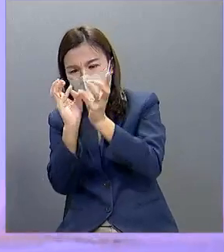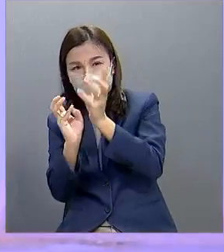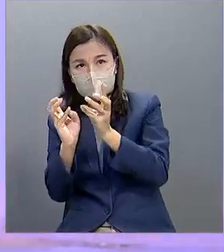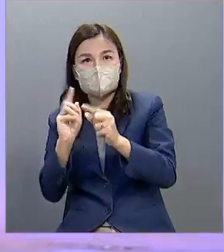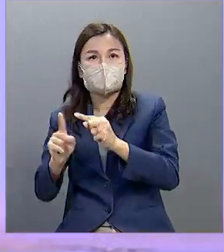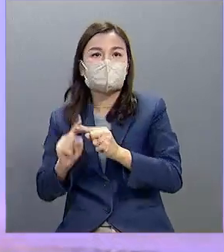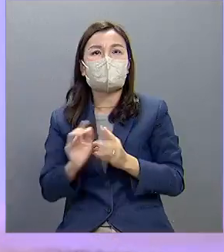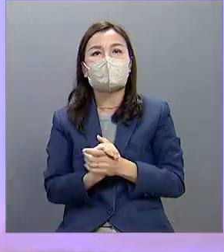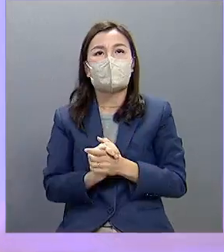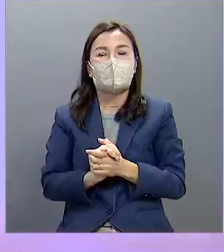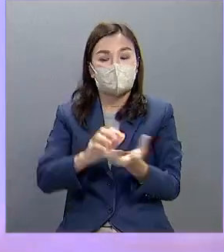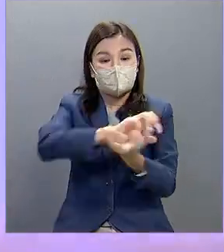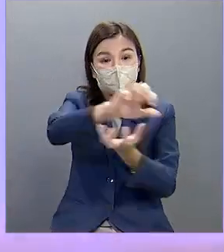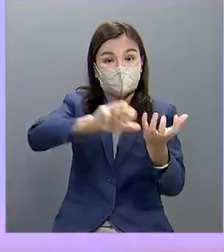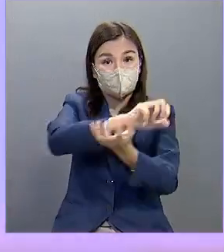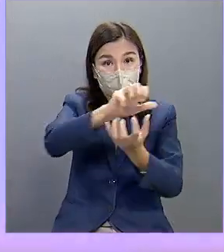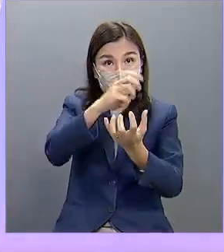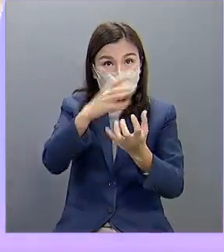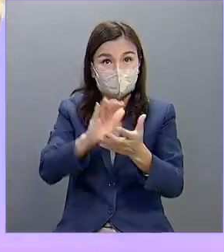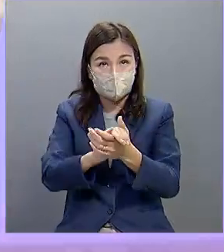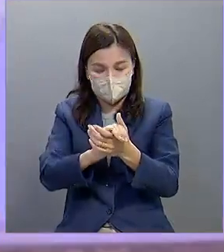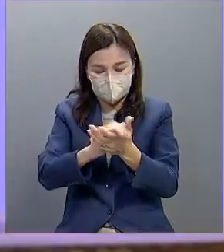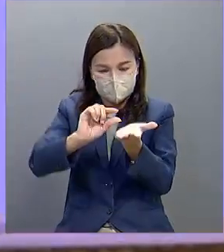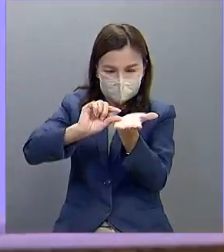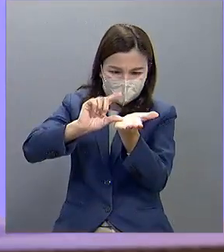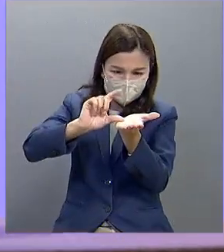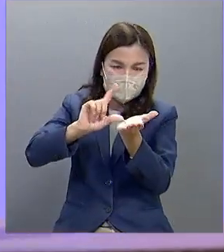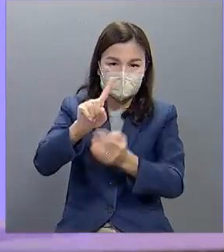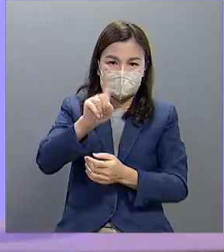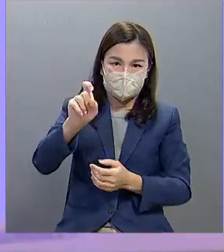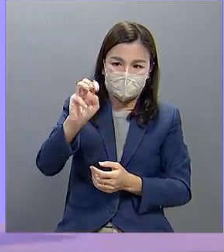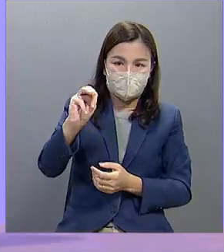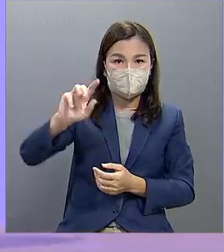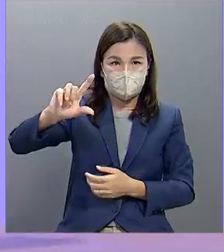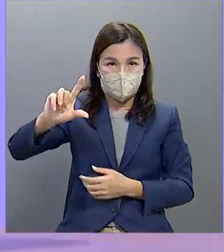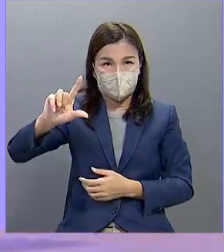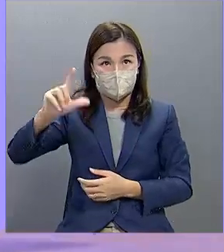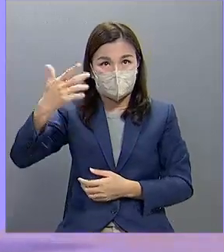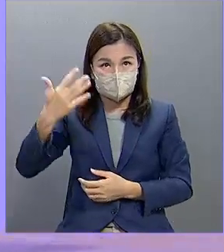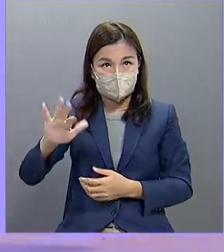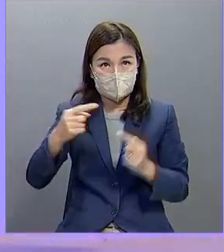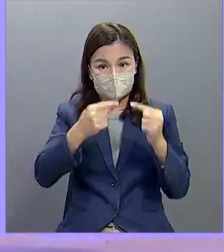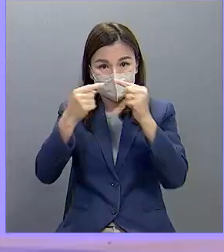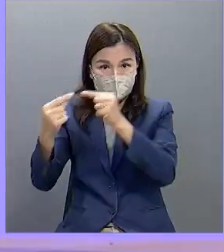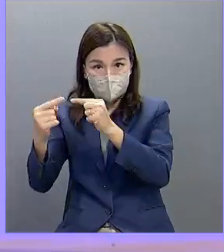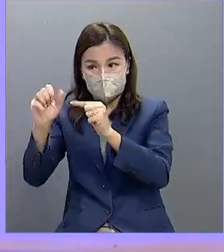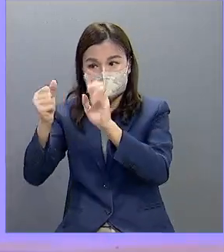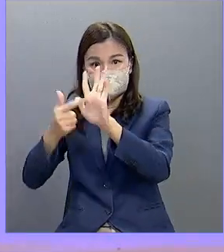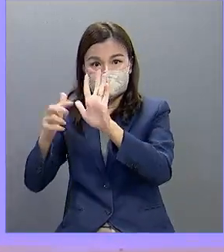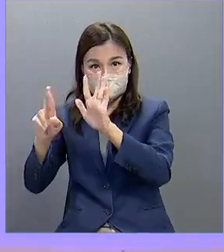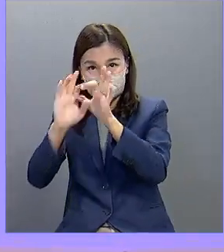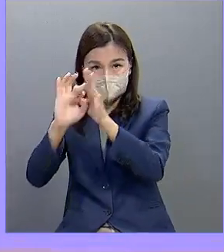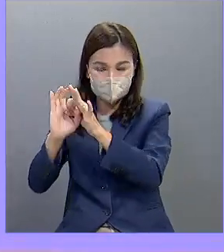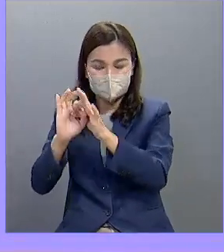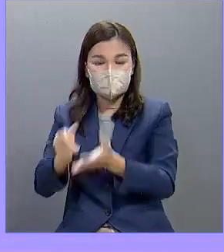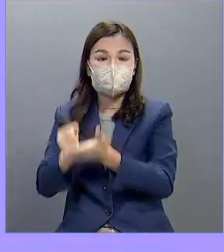แต่รวมแล้วนะคะให้ได้ประมาณ100ml นะคะต่อไปนะคะอันนี้เป็นสารเคมีที่ใช้ในเครื่องสำอางนะคะเป็นตั